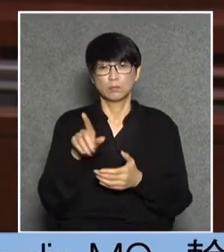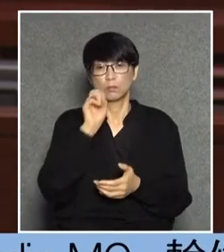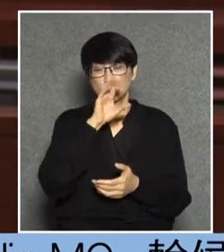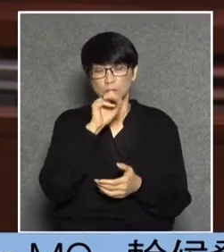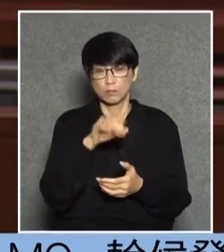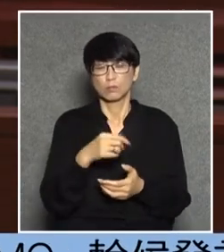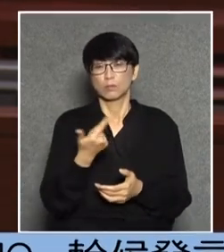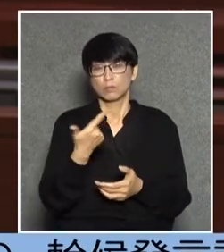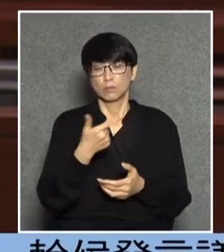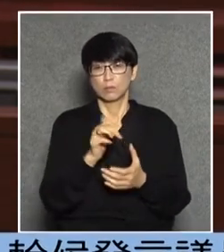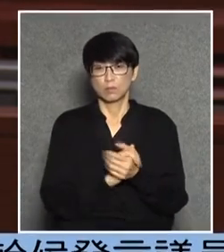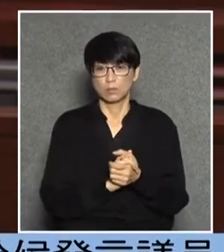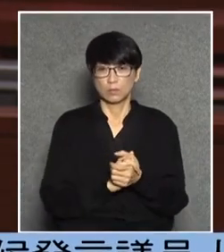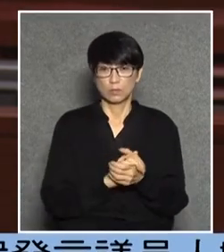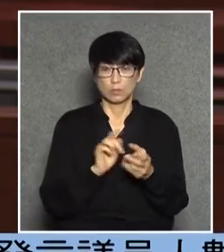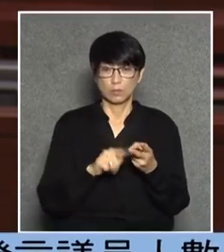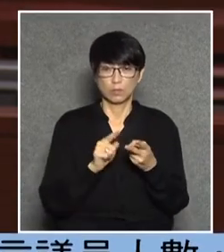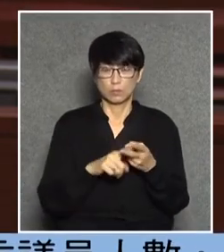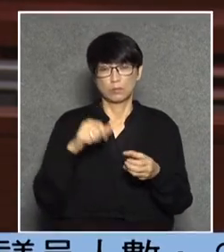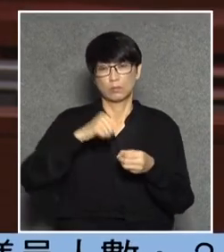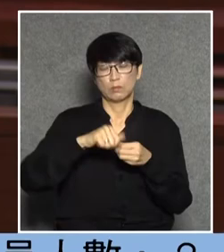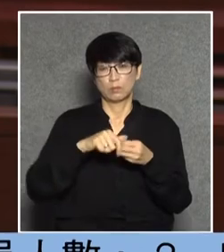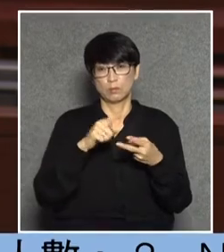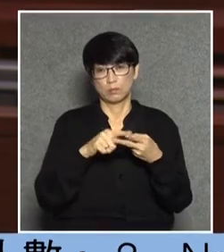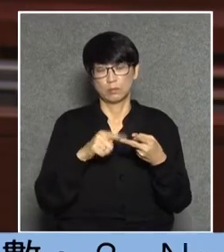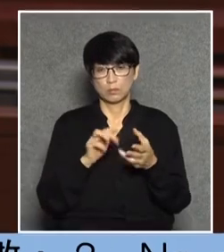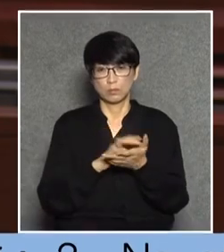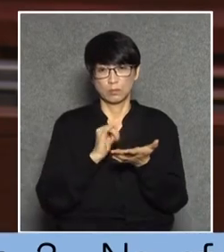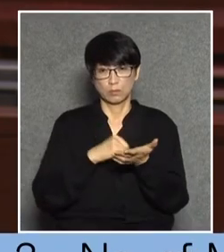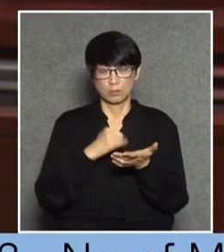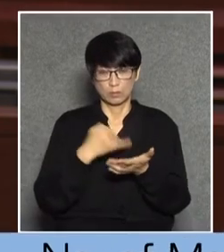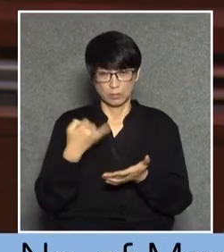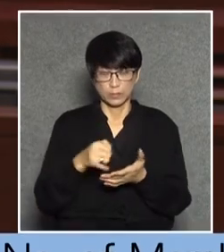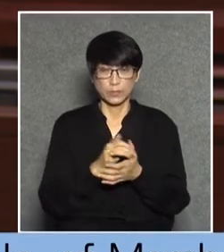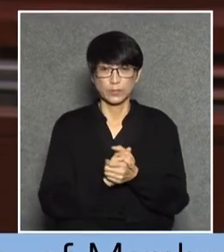都出，都话唔够税。